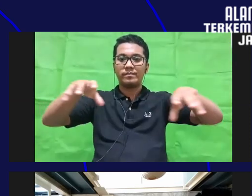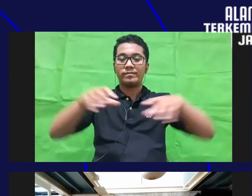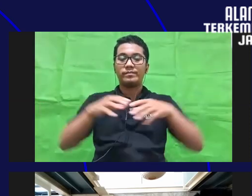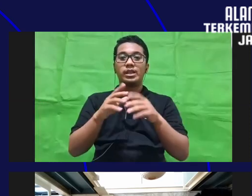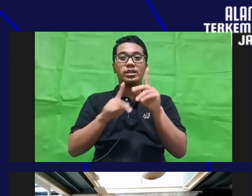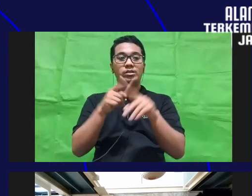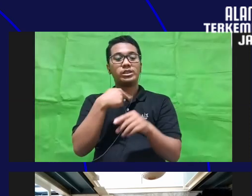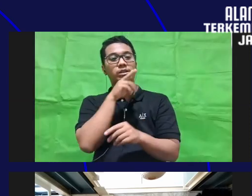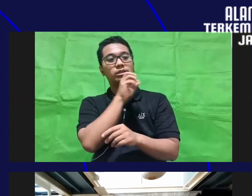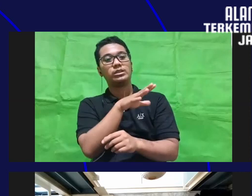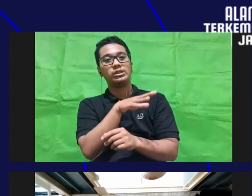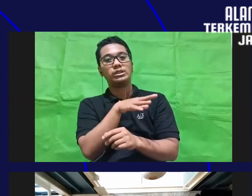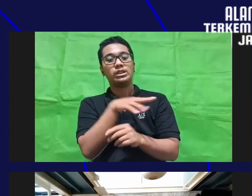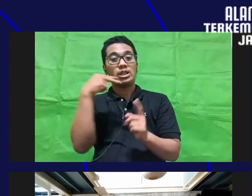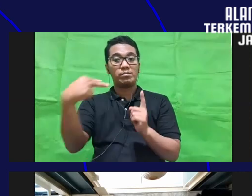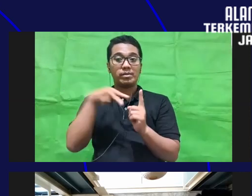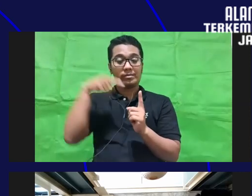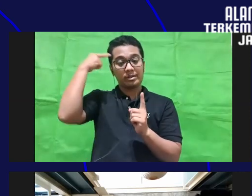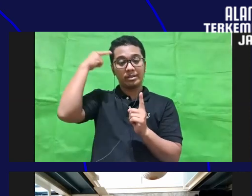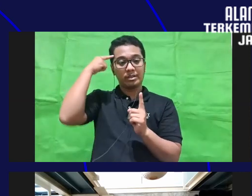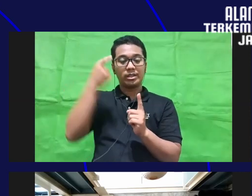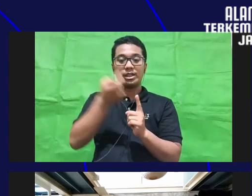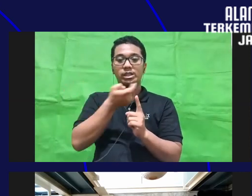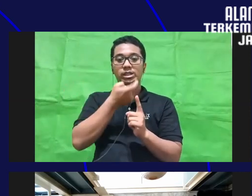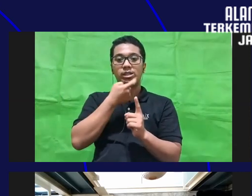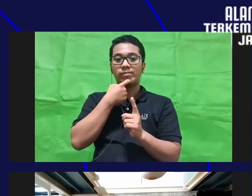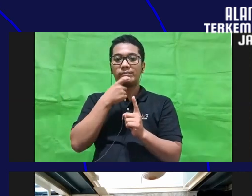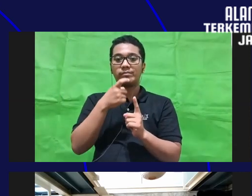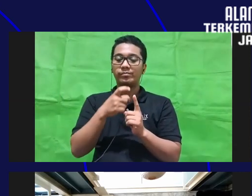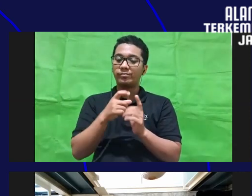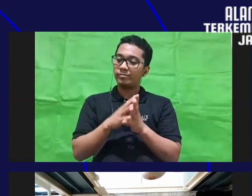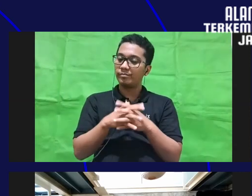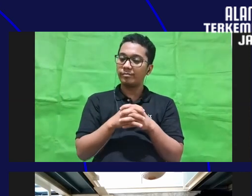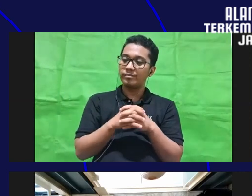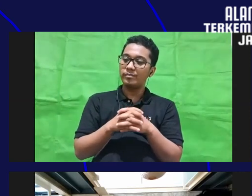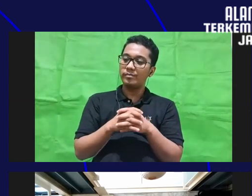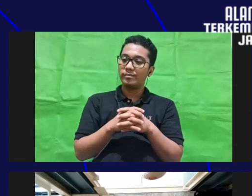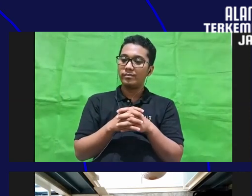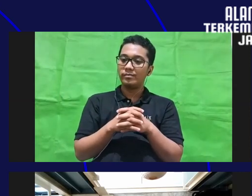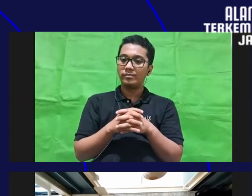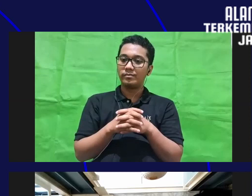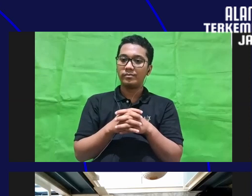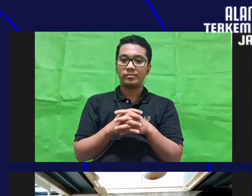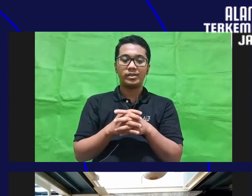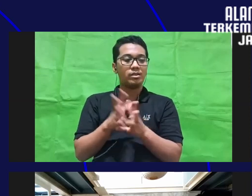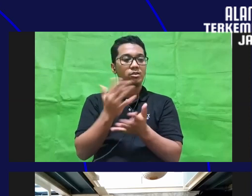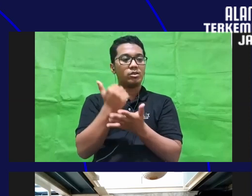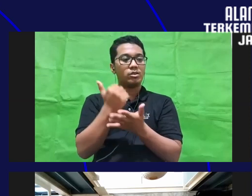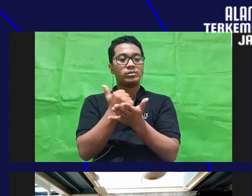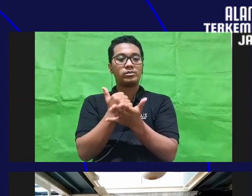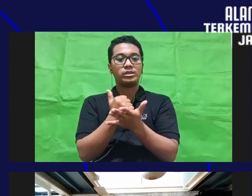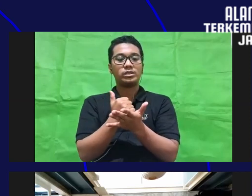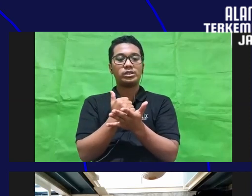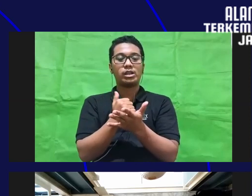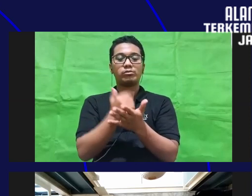apa Durai tentang disjunctor itu kan sebenarnya yang dia maksud sebagai sesuatu yang terputus itu kan bukan hanya soal bagaimana